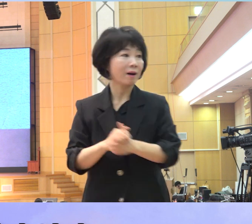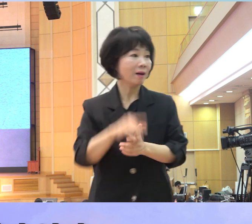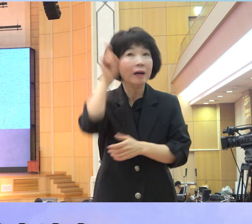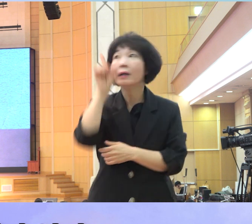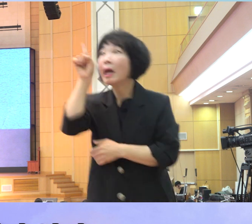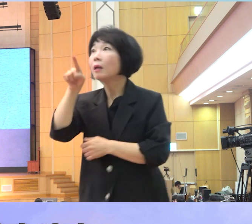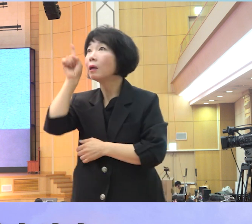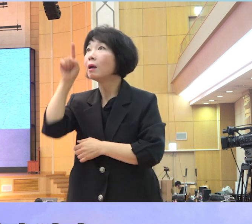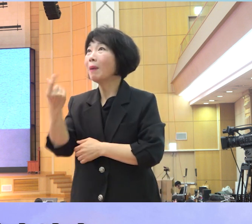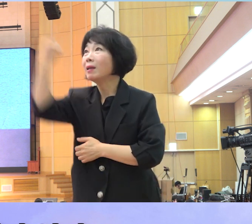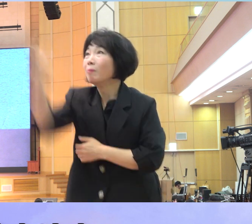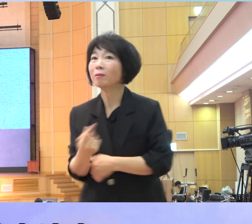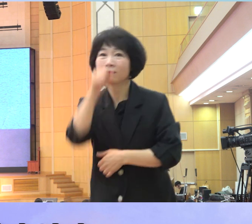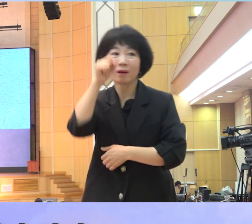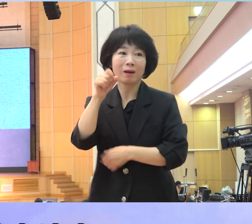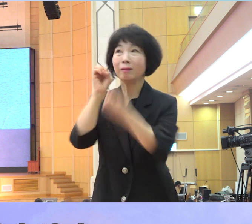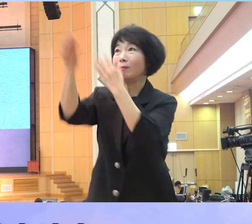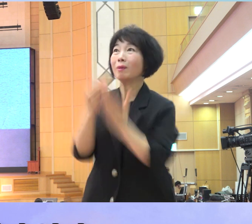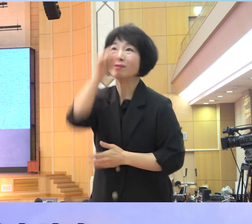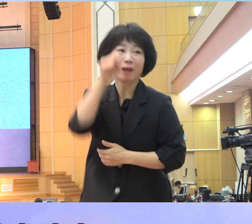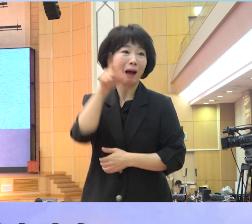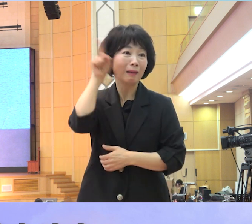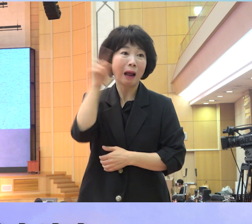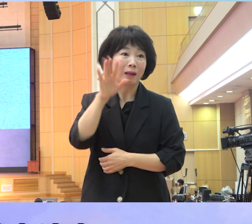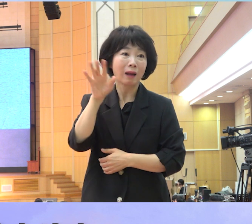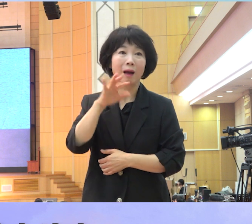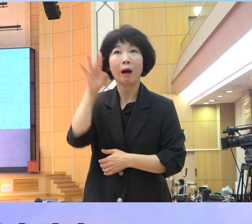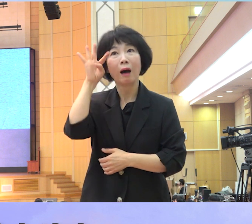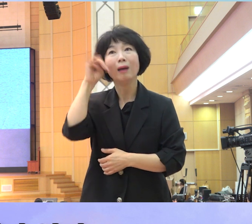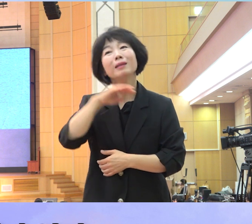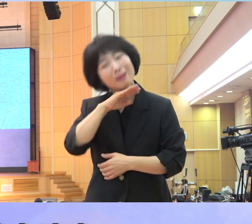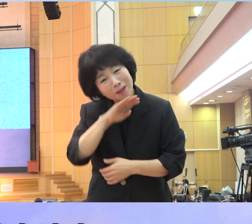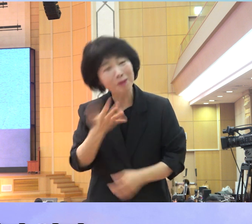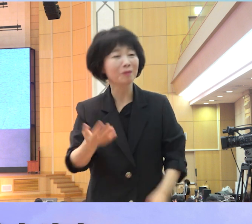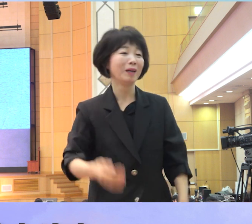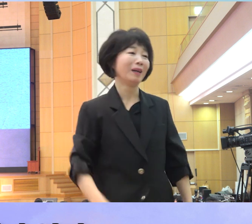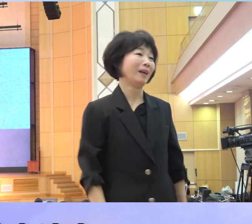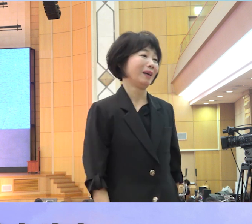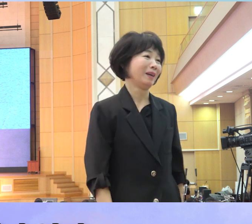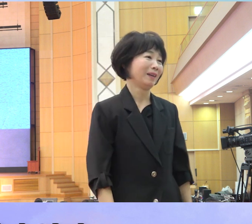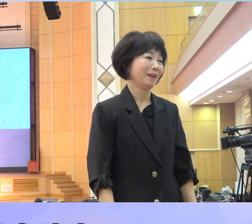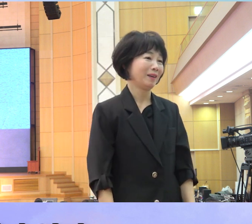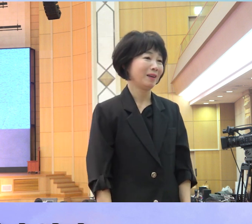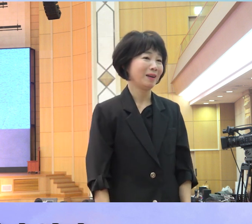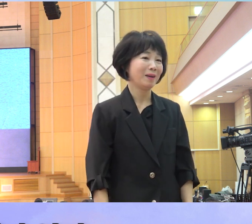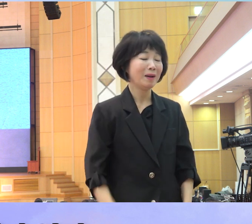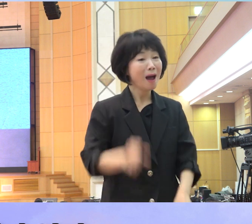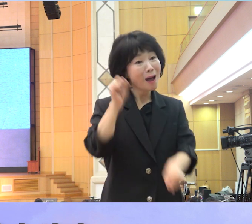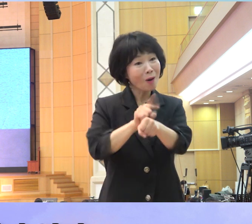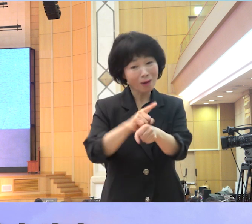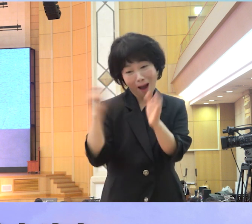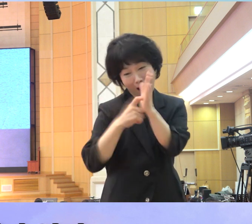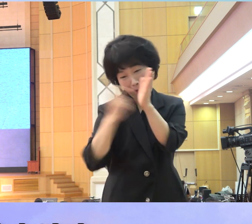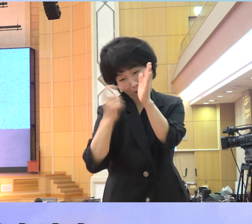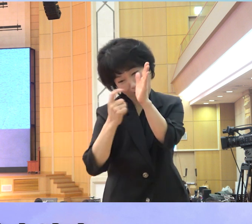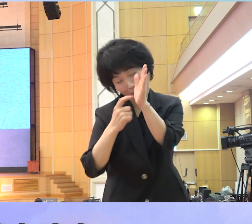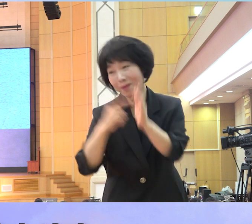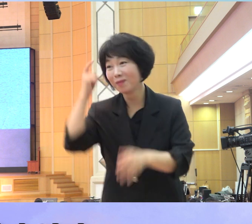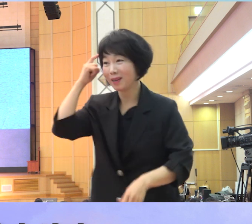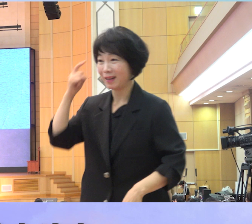정도로 빠른 응답을 원하면 쿠팡맨처럼 막 다음날 바로 그냥 응답이 돼야 돼. 기도하자마자 응답이 돼야